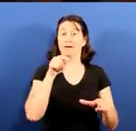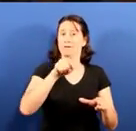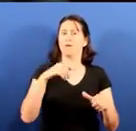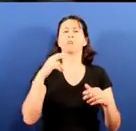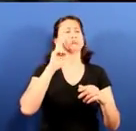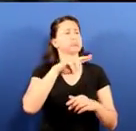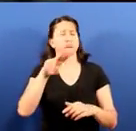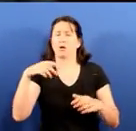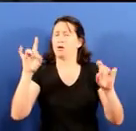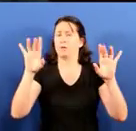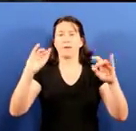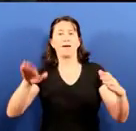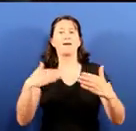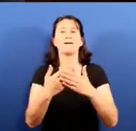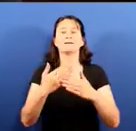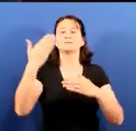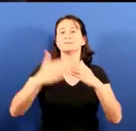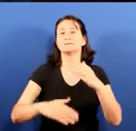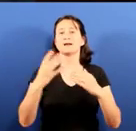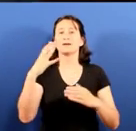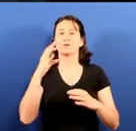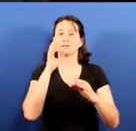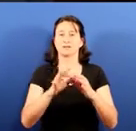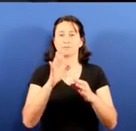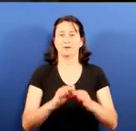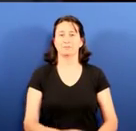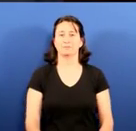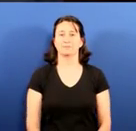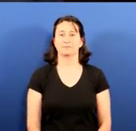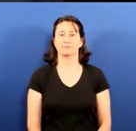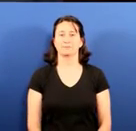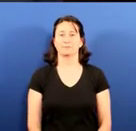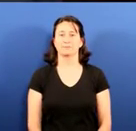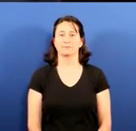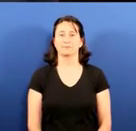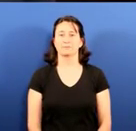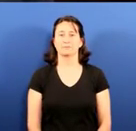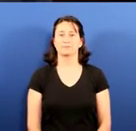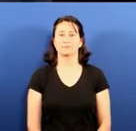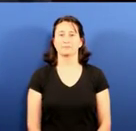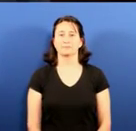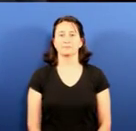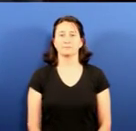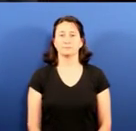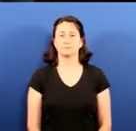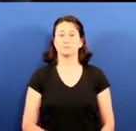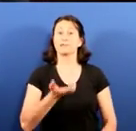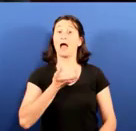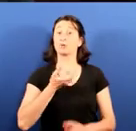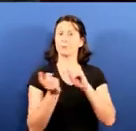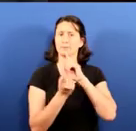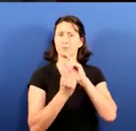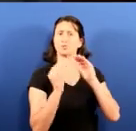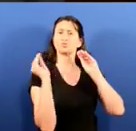Bizkaiko Foru Aldundiaren laguntza duen erakusketa hau, Bilboko Kultura eta Hezkuntza Sailak diseinatutako programazio bereziaren barruan